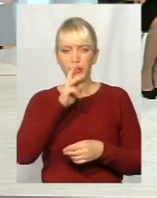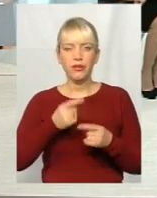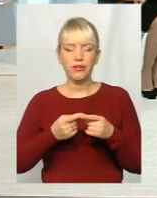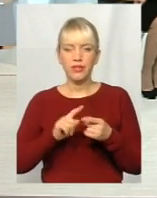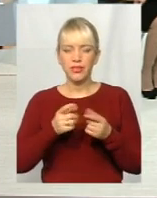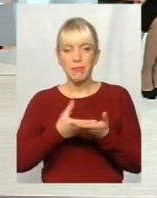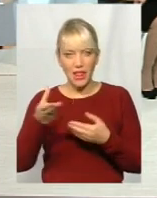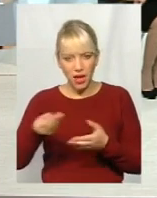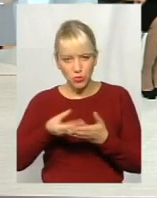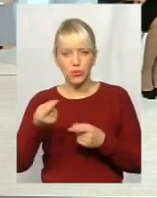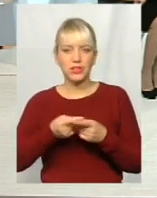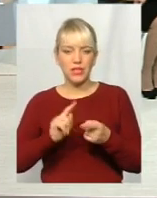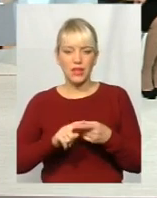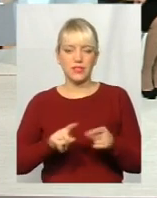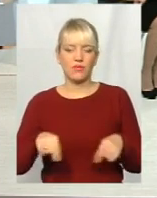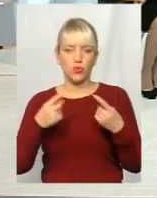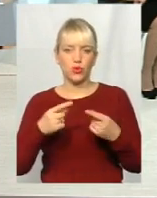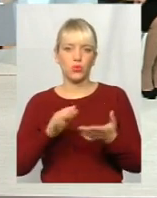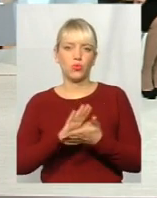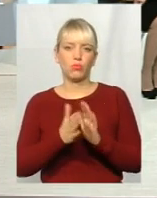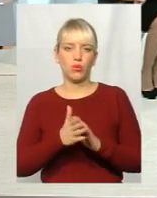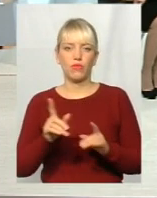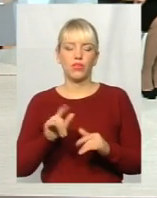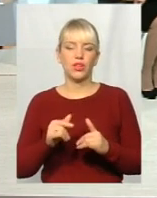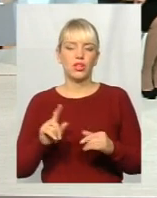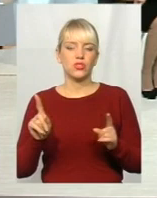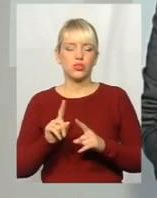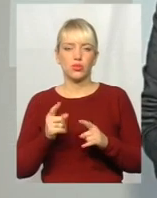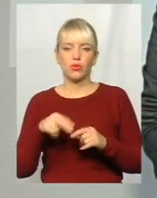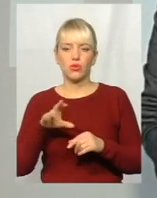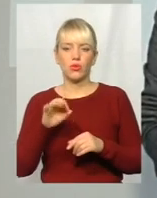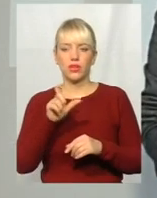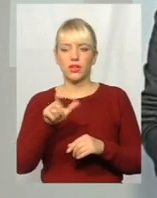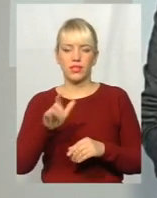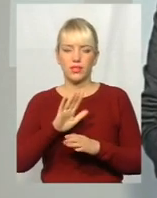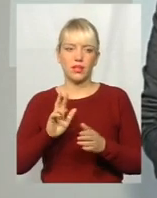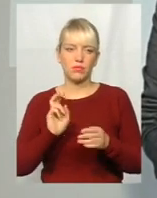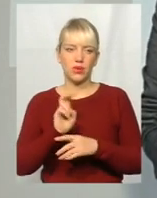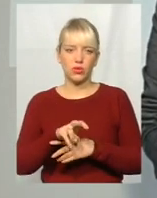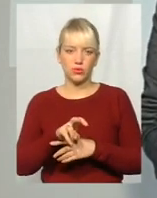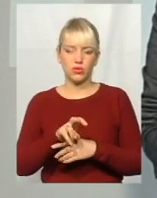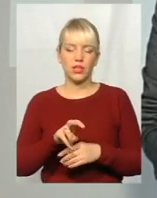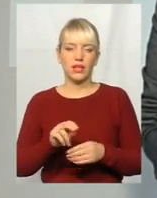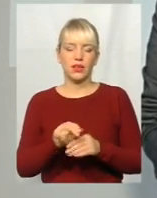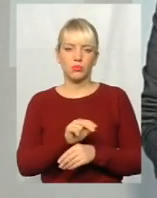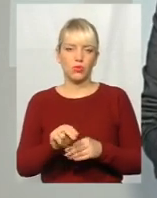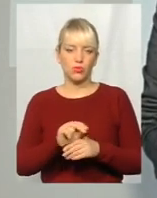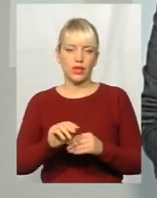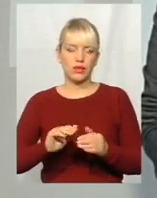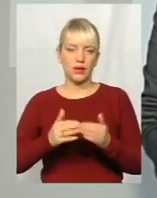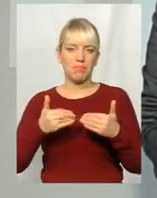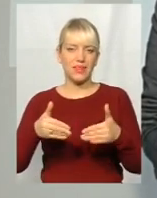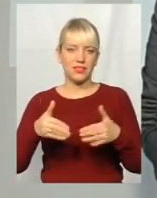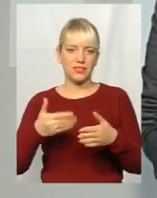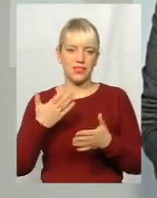створює умови для того, щоб до них не прийшли ремонтувати під'їзд. Тобто, якщо я живу у під'їзді, у нас там